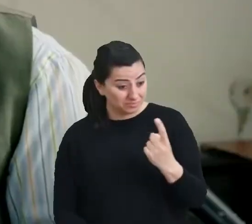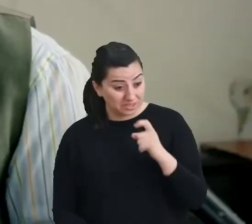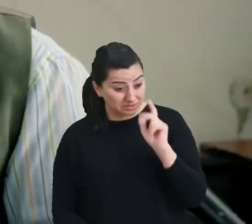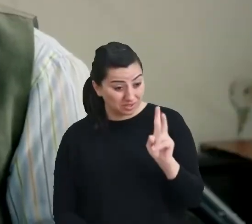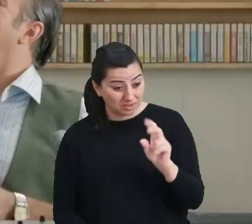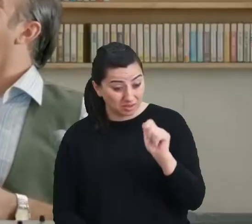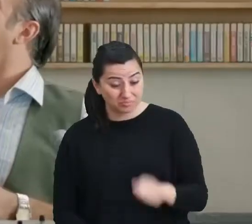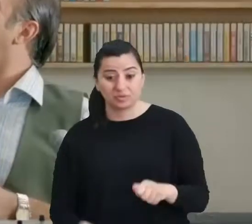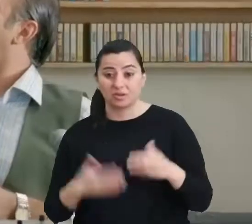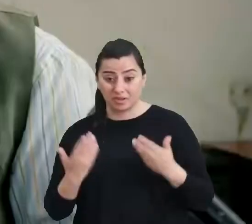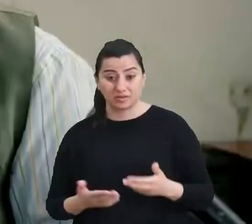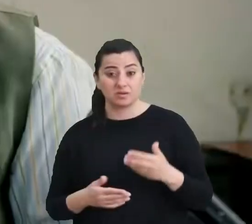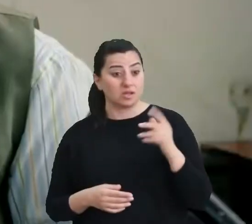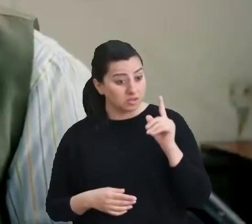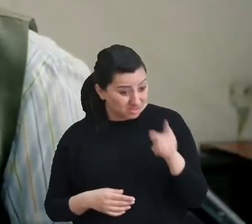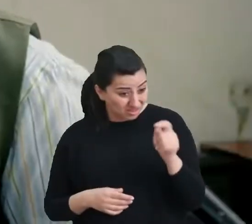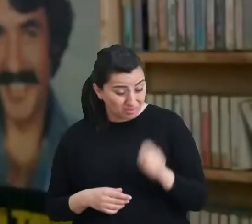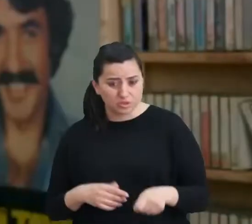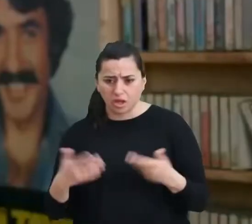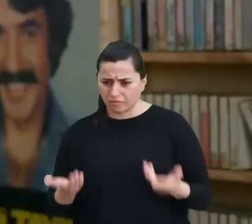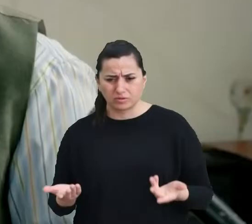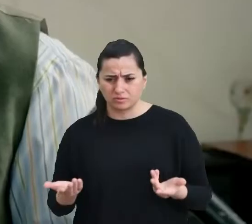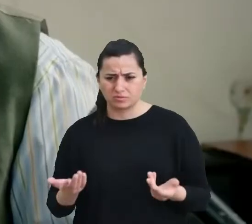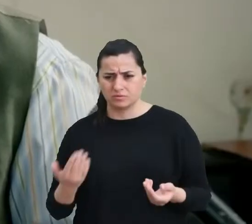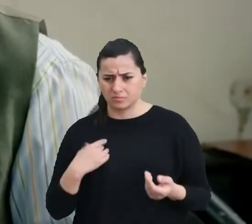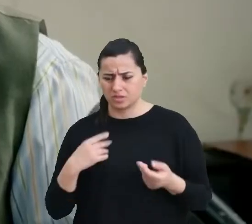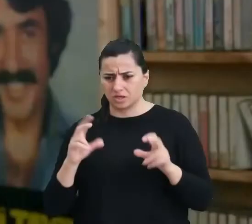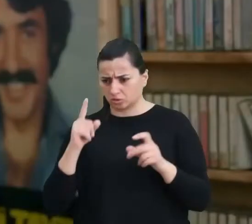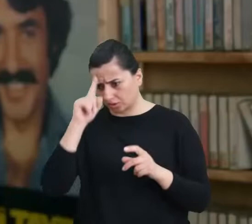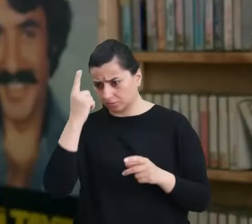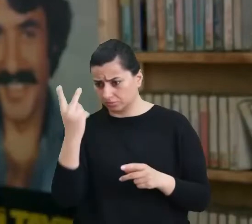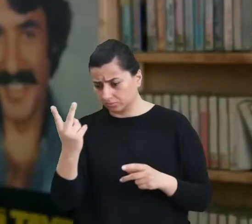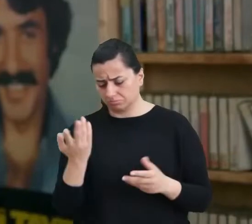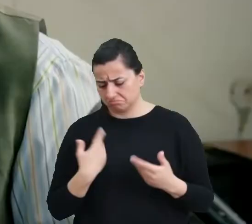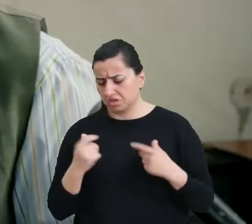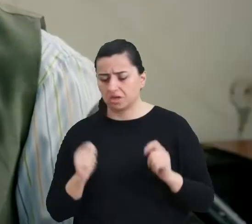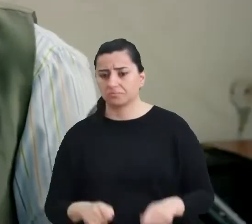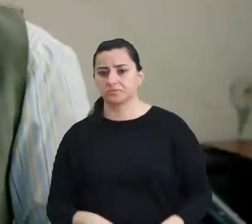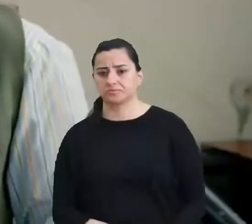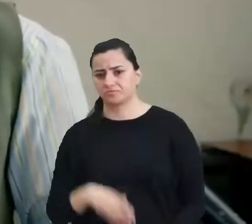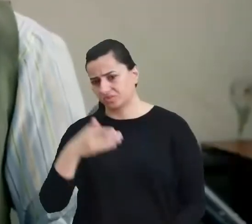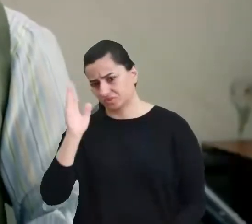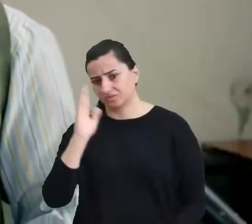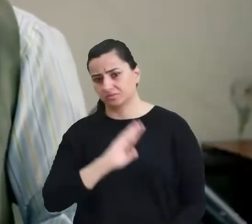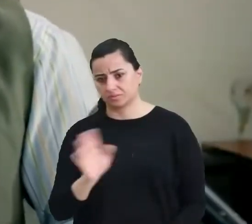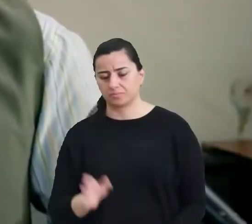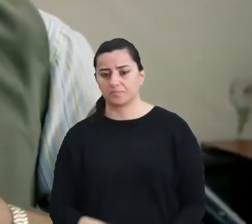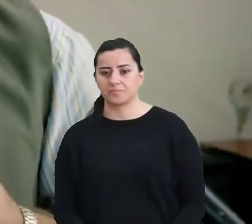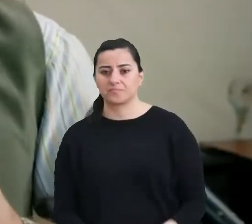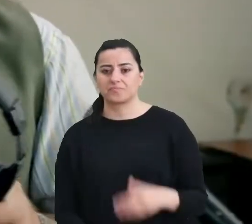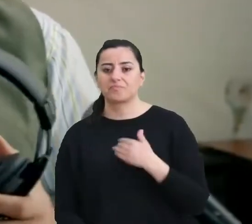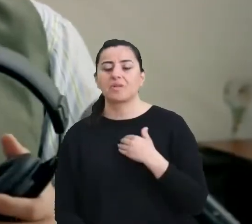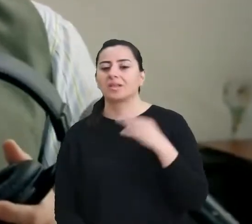yapacaksın. Evet. Sen yapacaksın. Nivalen, bir radyocu sen mi varsın? Hadi çık.